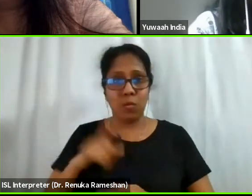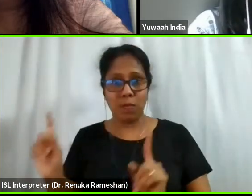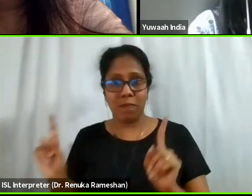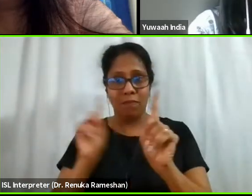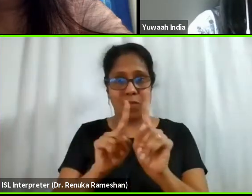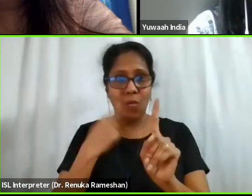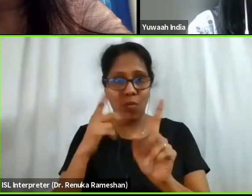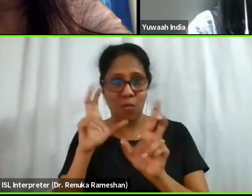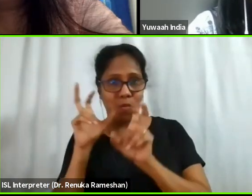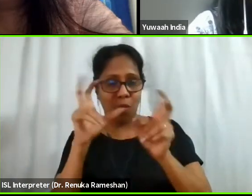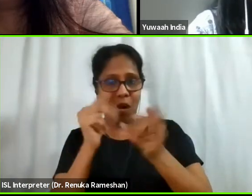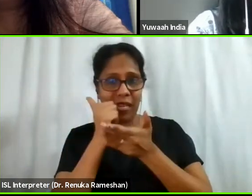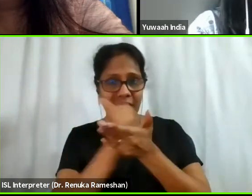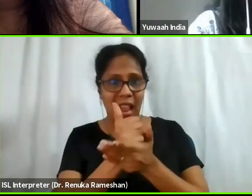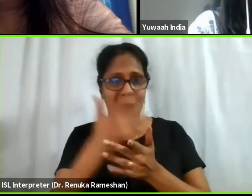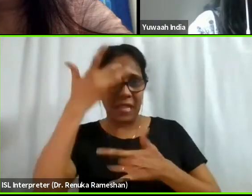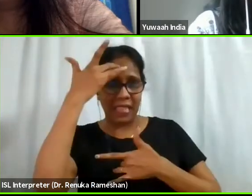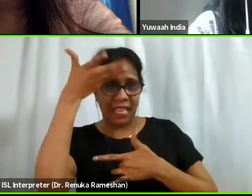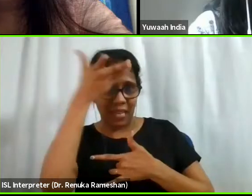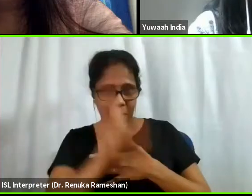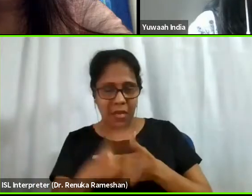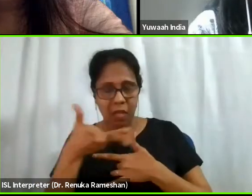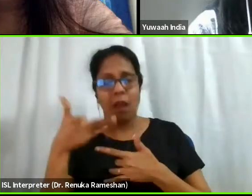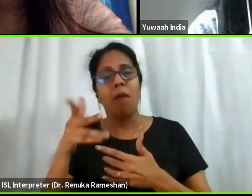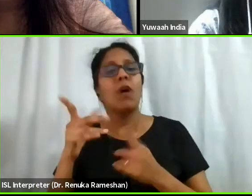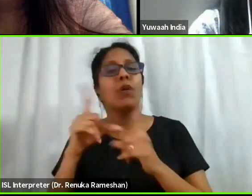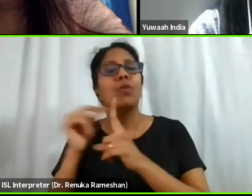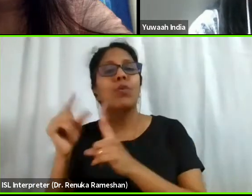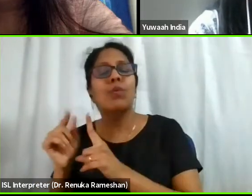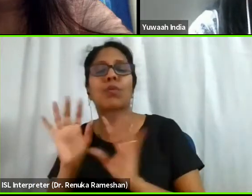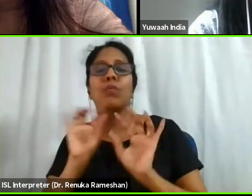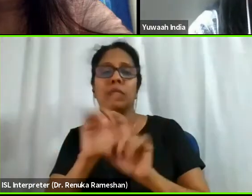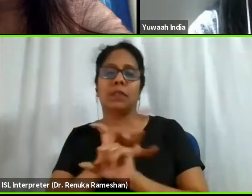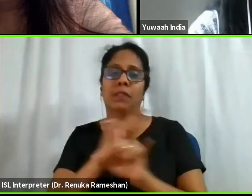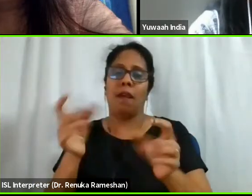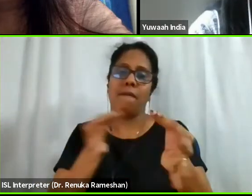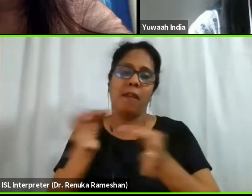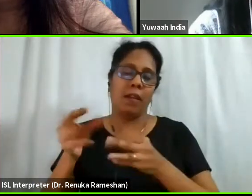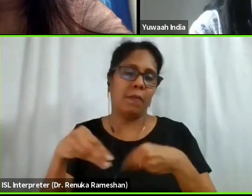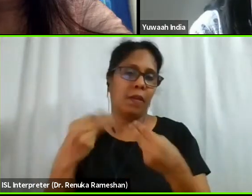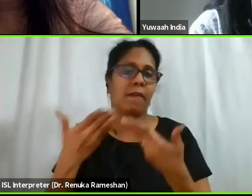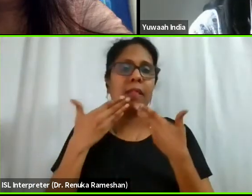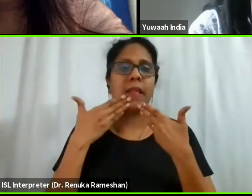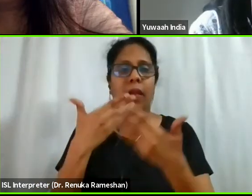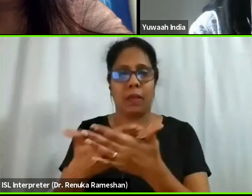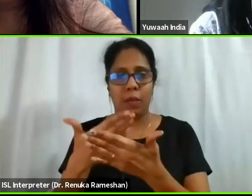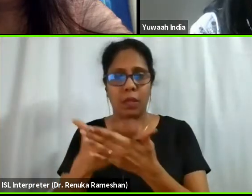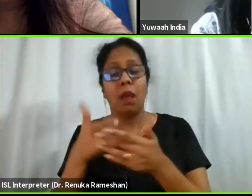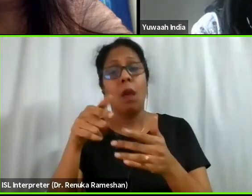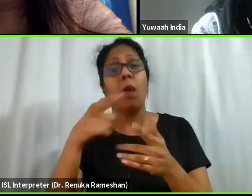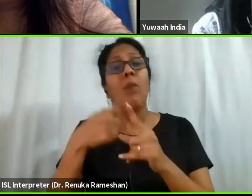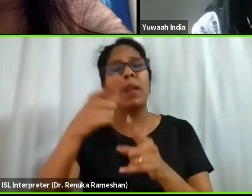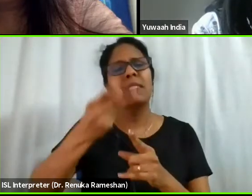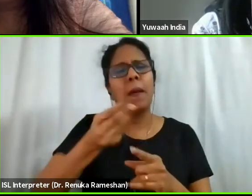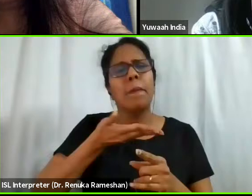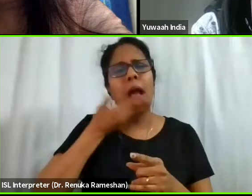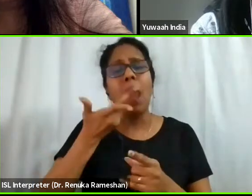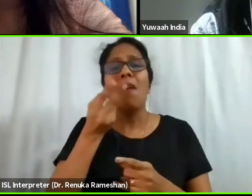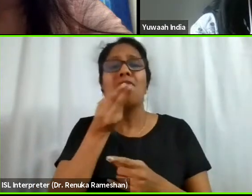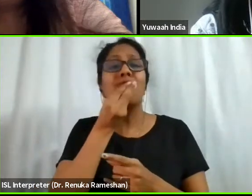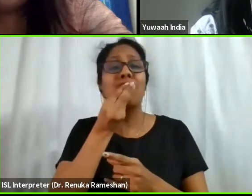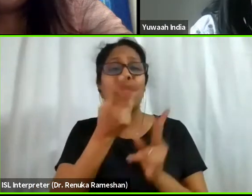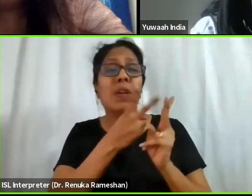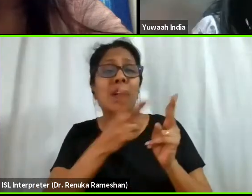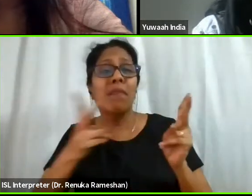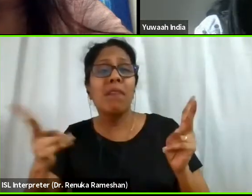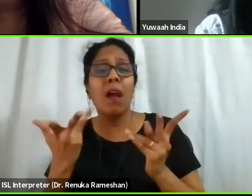और सवाल आए हैं, जिनमें से है कि आप कुछ सजेशन दे सकती हैं कि कैसा खाना बना सकते